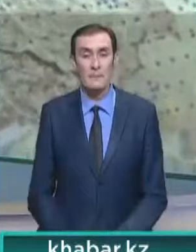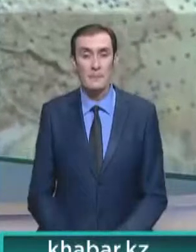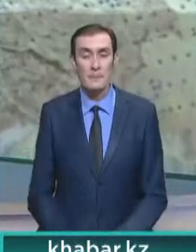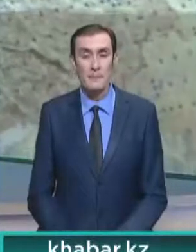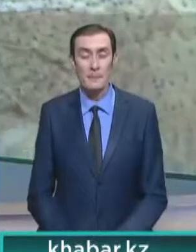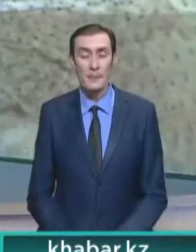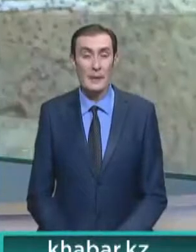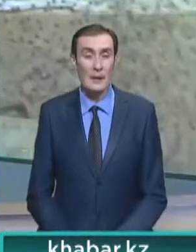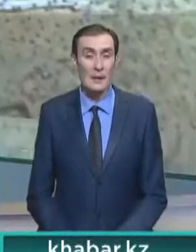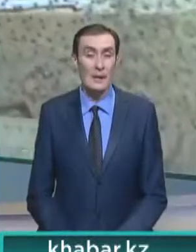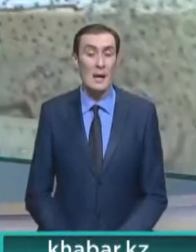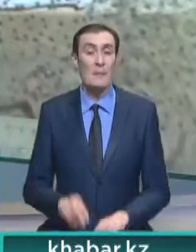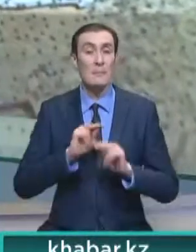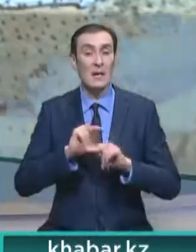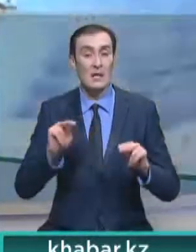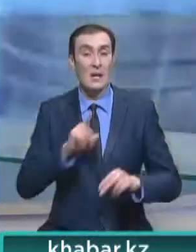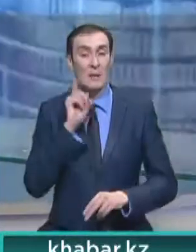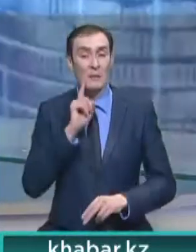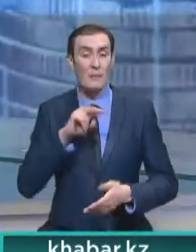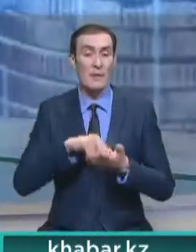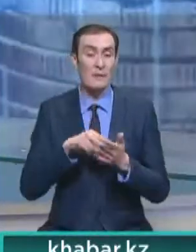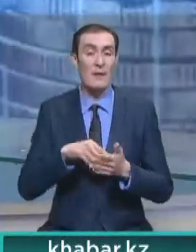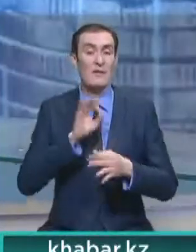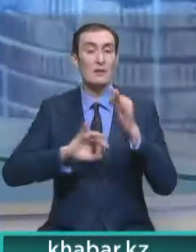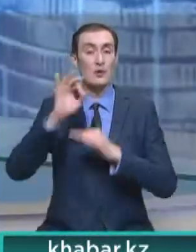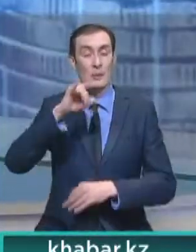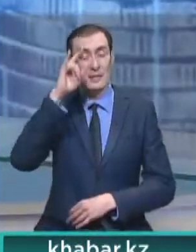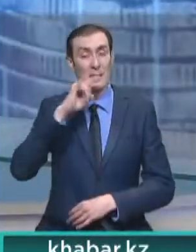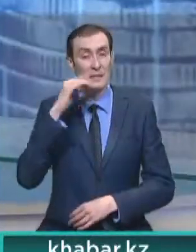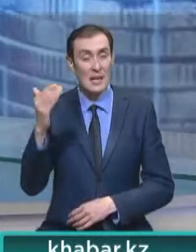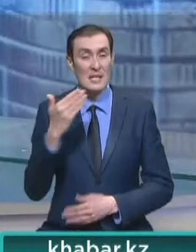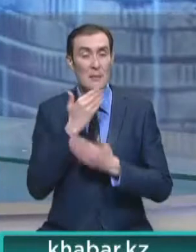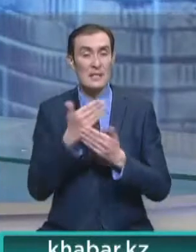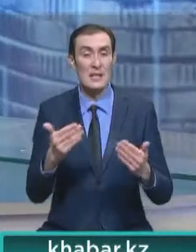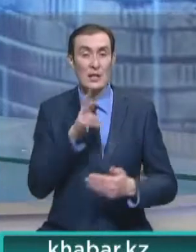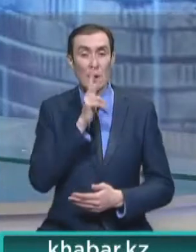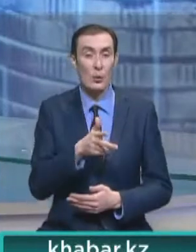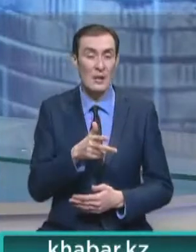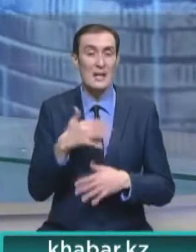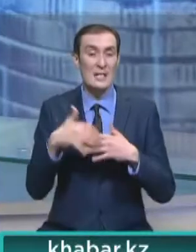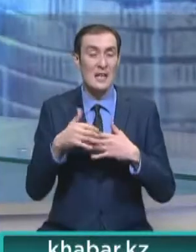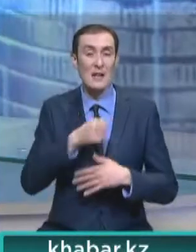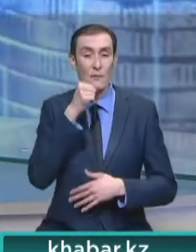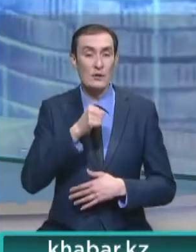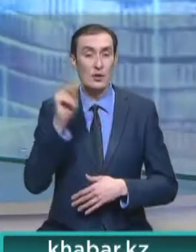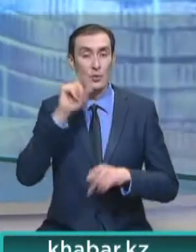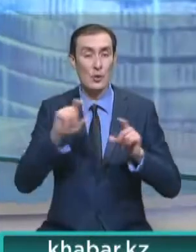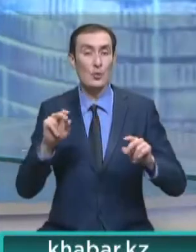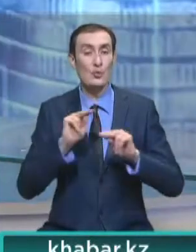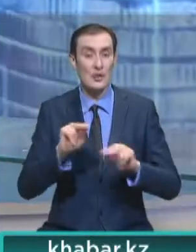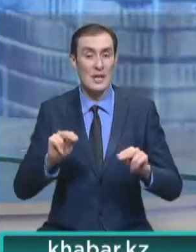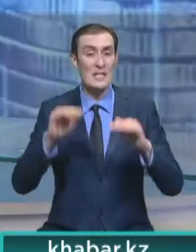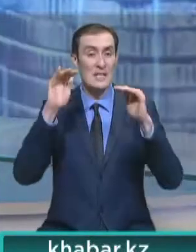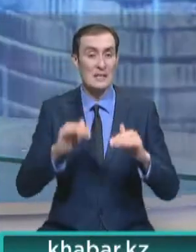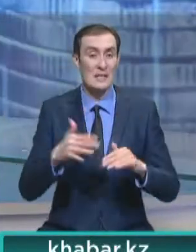омоложение педагогического состава прогнозируют в восточном казахстане за последние три года средний возраст школьных учителей на востоке